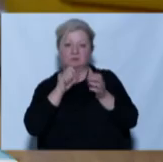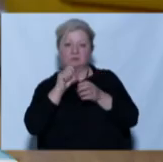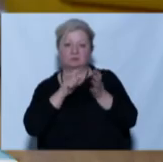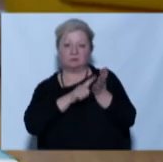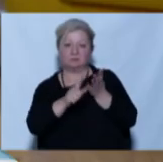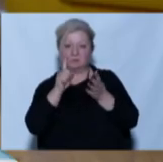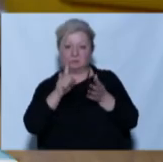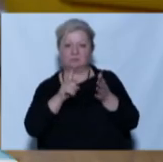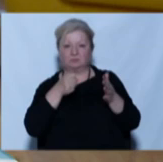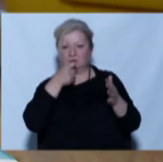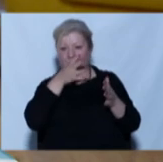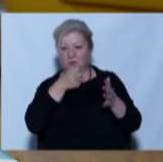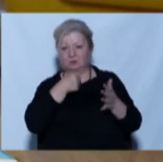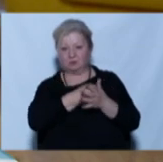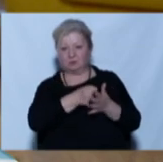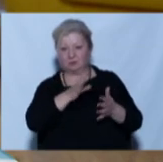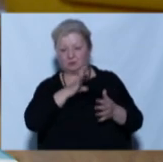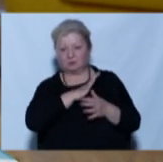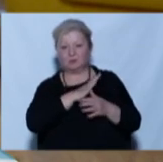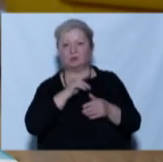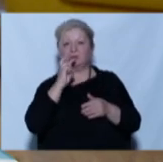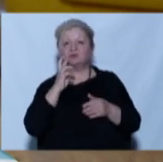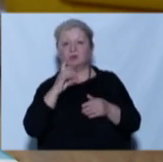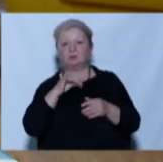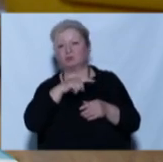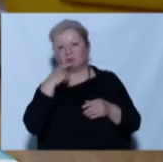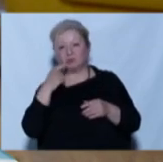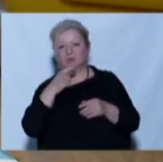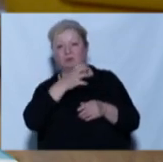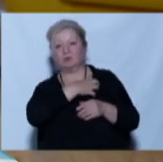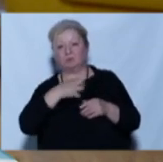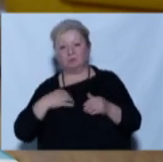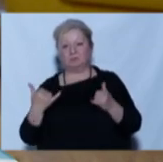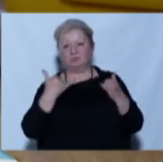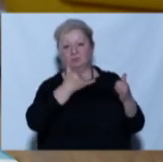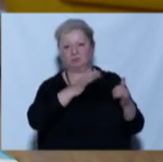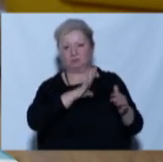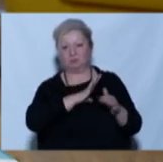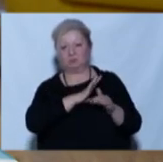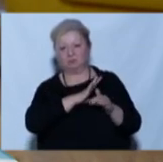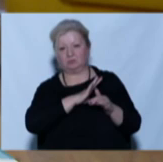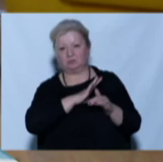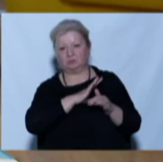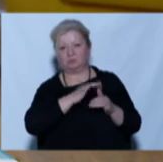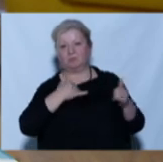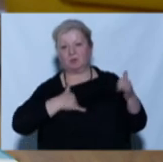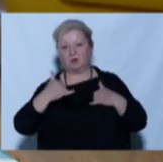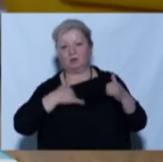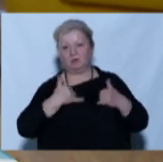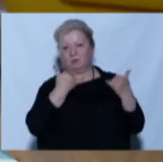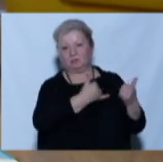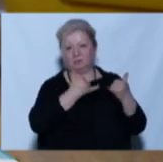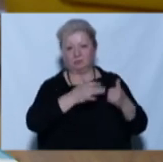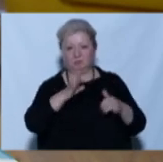1861 წლამდე შამილი დიდი პატივით სარგებლობდა რუსეთის იმპერიის კარზე. 1861 წელს, 1869